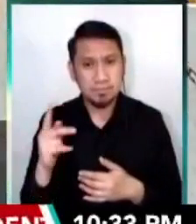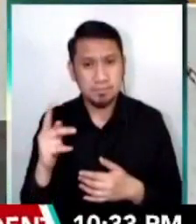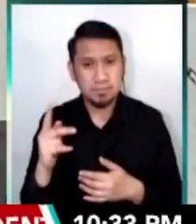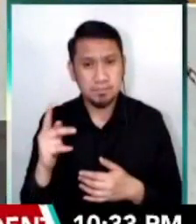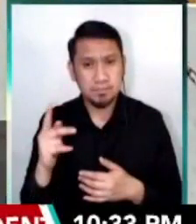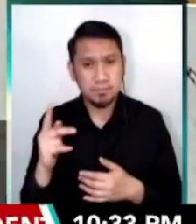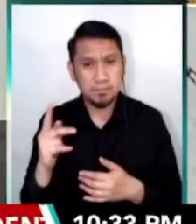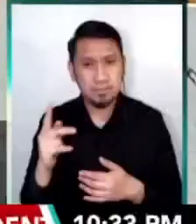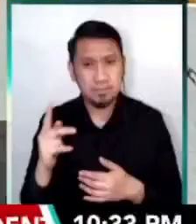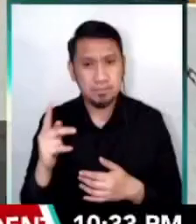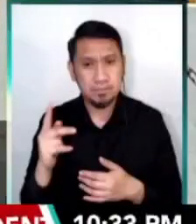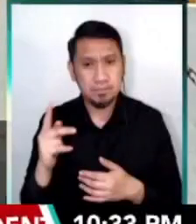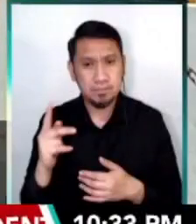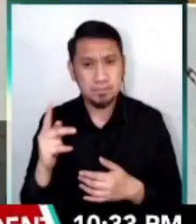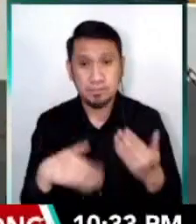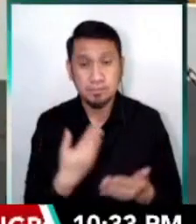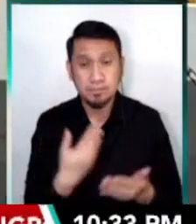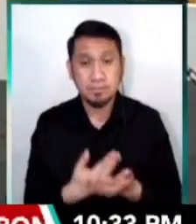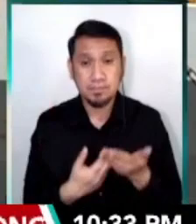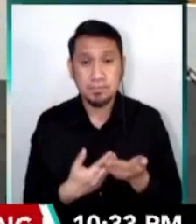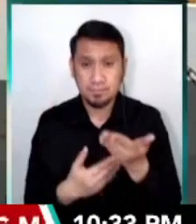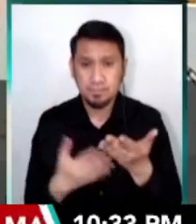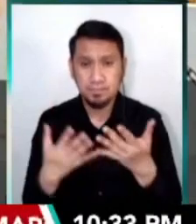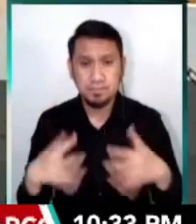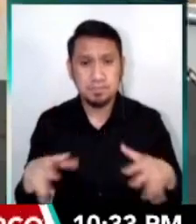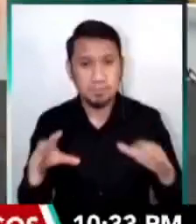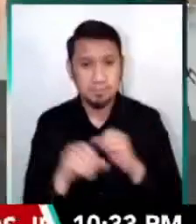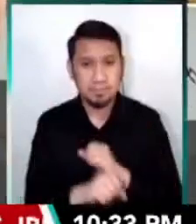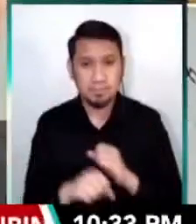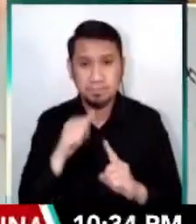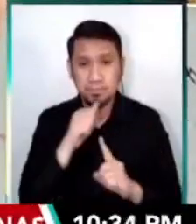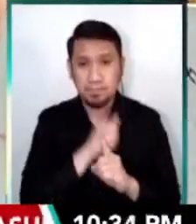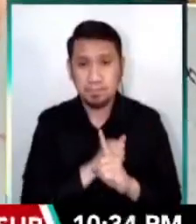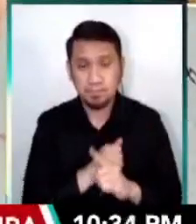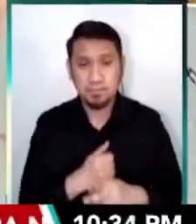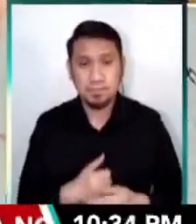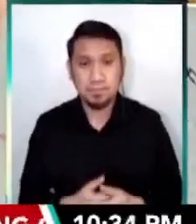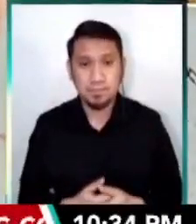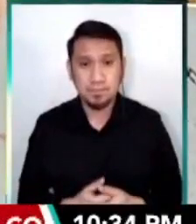petisyon bago matapos ang buwan ng Abril. Tina Panganiban Perez, GMA News.